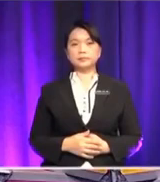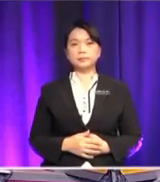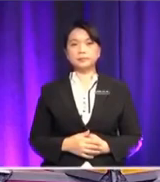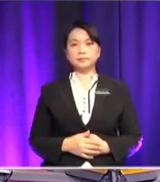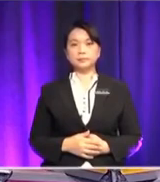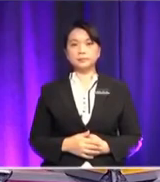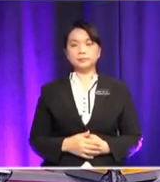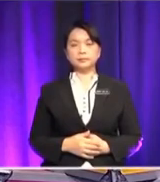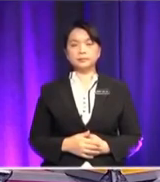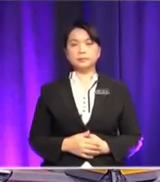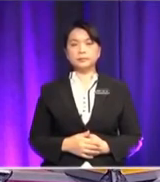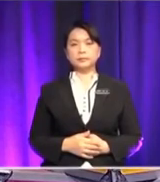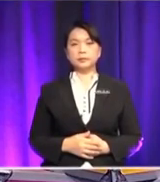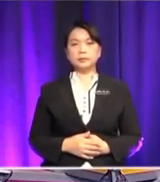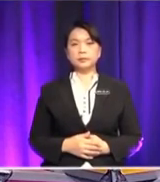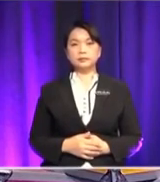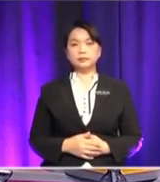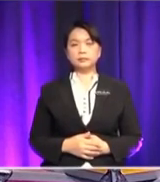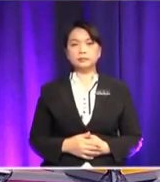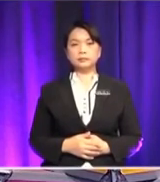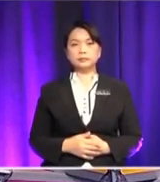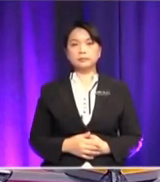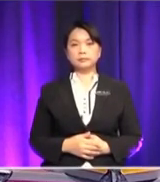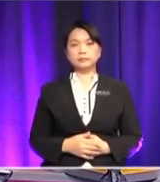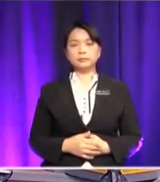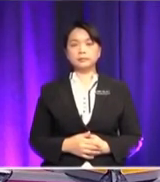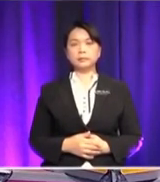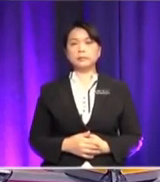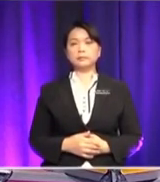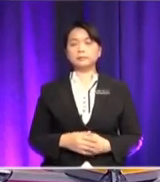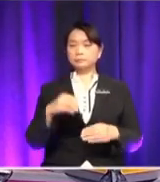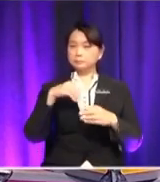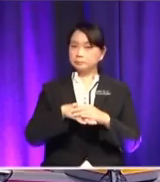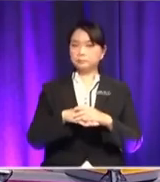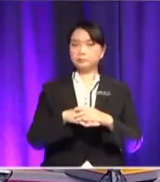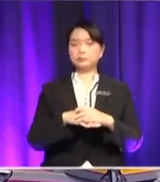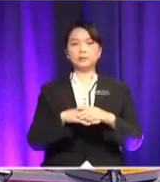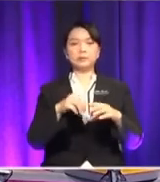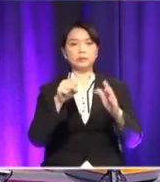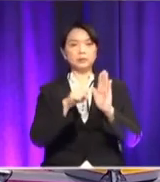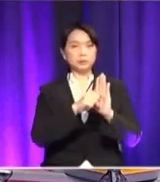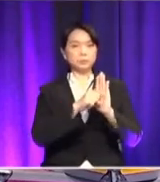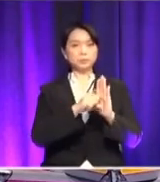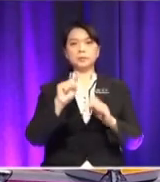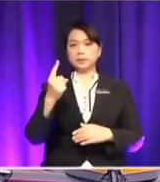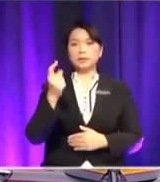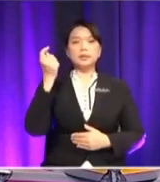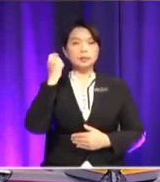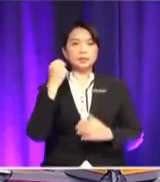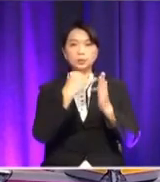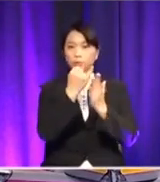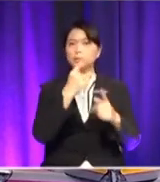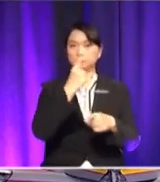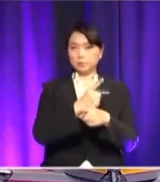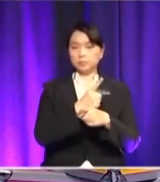sobat tempatkan di ruang yang betul kita masukkan saja semuanya saja simbol-simbol yang pelajari Tuh Disini dan sih silat tingkat